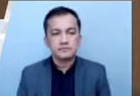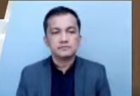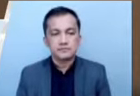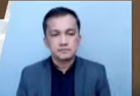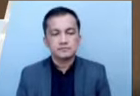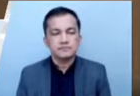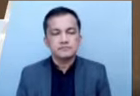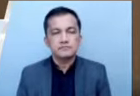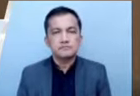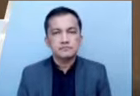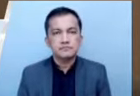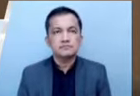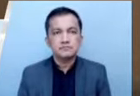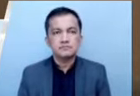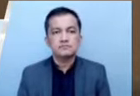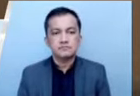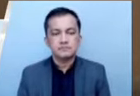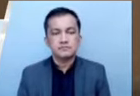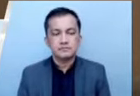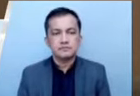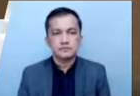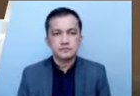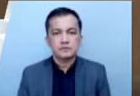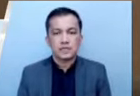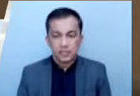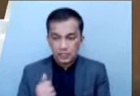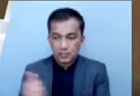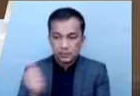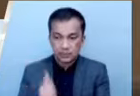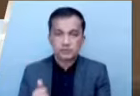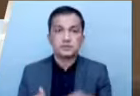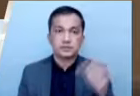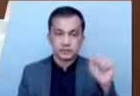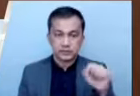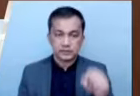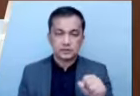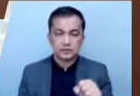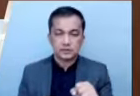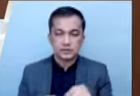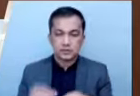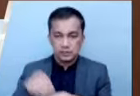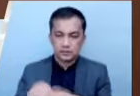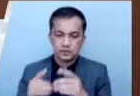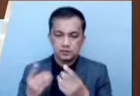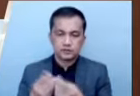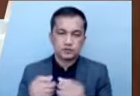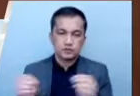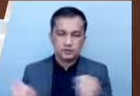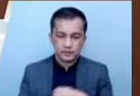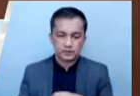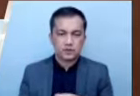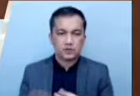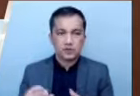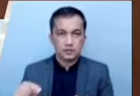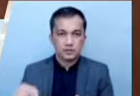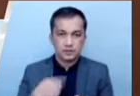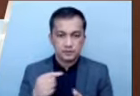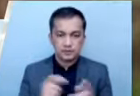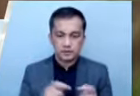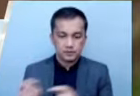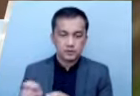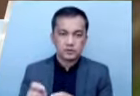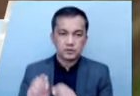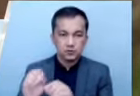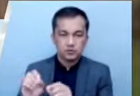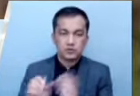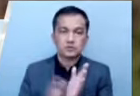from the DepEd? Ang allegation po, yes, within the division office po. Wala raw bayad ang pagpapalipat ng tuturuang paaralan.